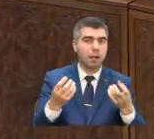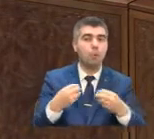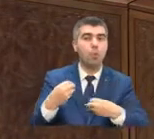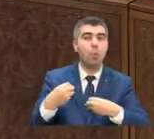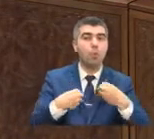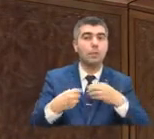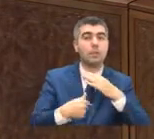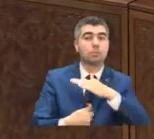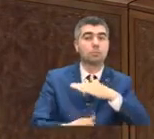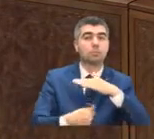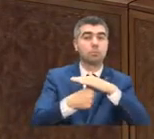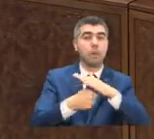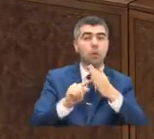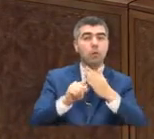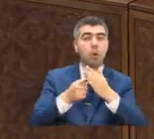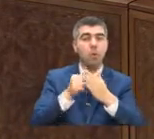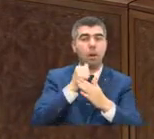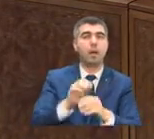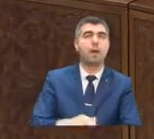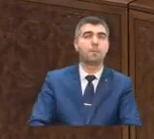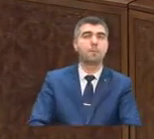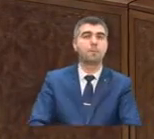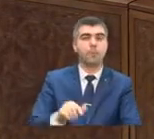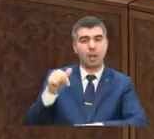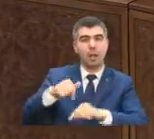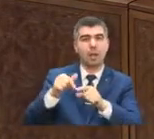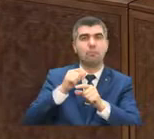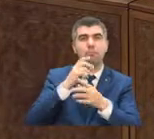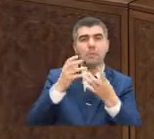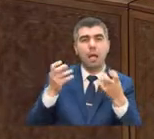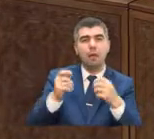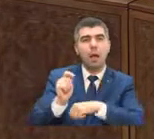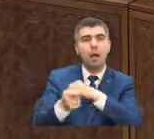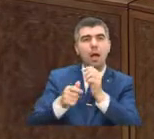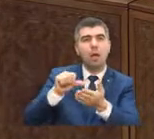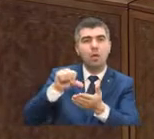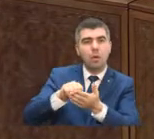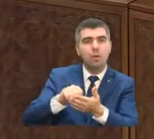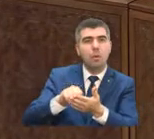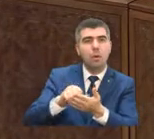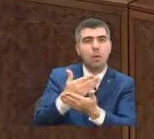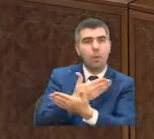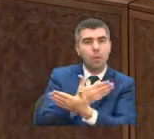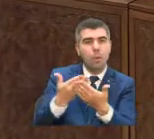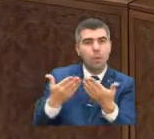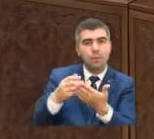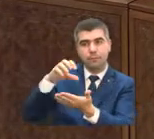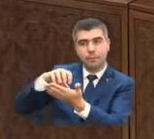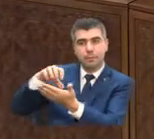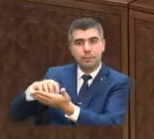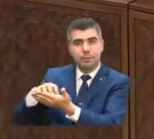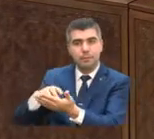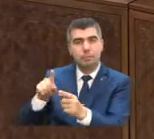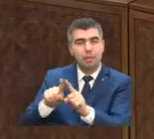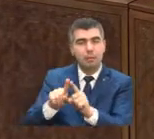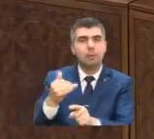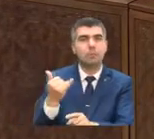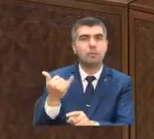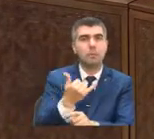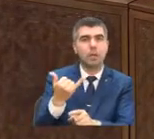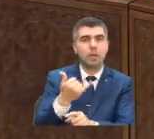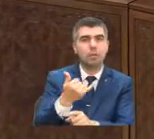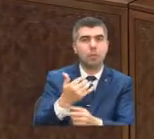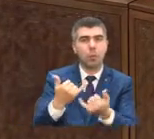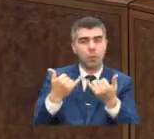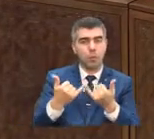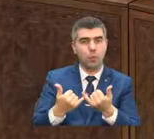الامر الثاني، المجالات التي لم يصل لها الكهرباء تقرر في اطار برنامج الفوارق المجاليه باش نوصلوا الكهرباء. اليوم الحمد لله